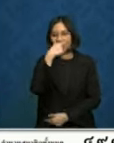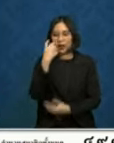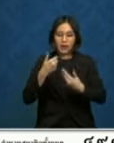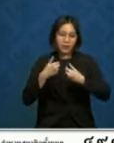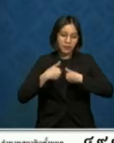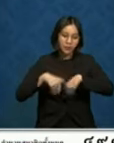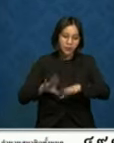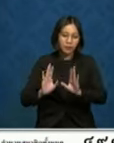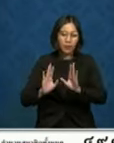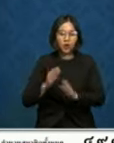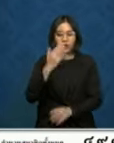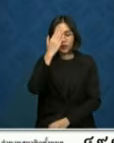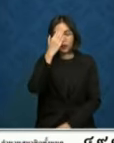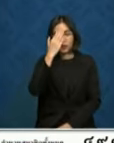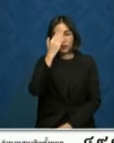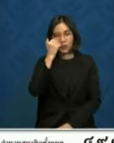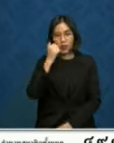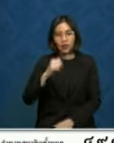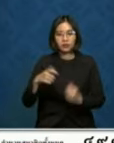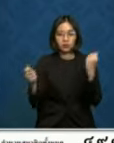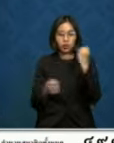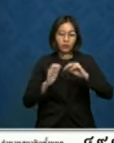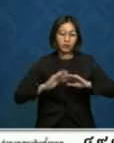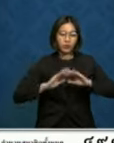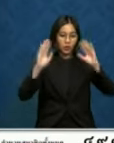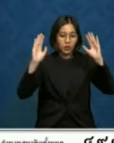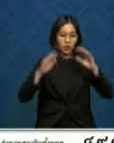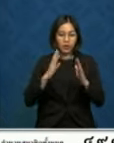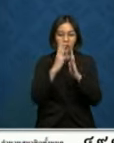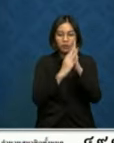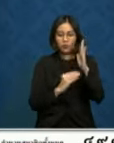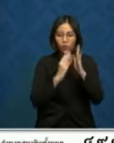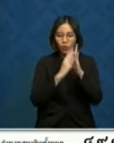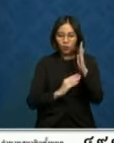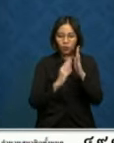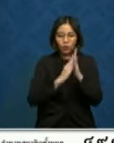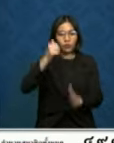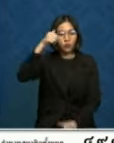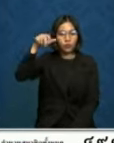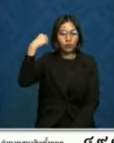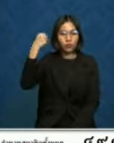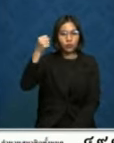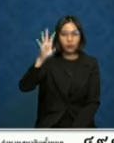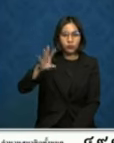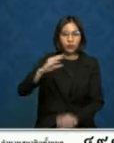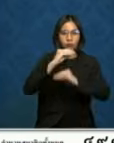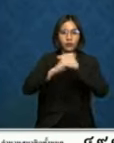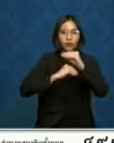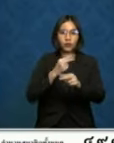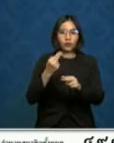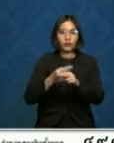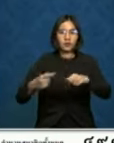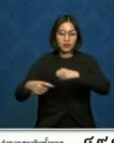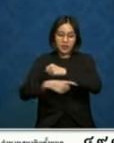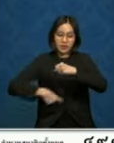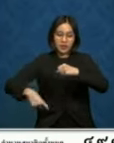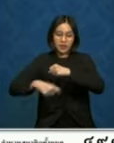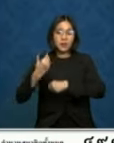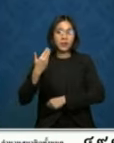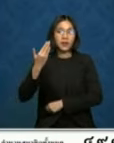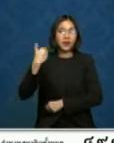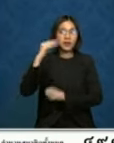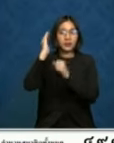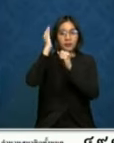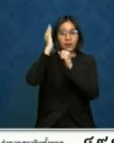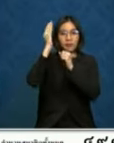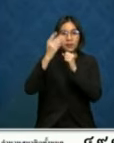ตัวจากการได้รับอภัยโทษได้มีโครงการในการฝึกอบรมผู้ต้องขังเป็นเวลา14วันนั่นคือโครงการโคกหนองนาค่ะที่เพื่อนสมาชิกก็ได้พูดไปก่